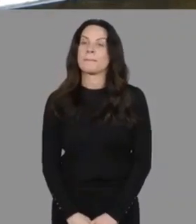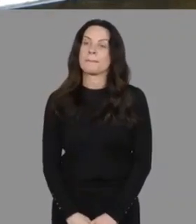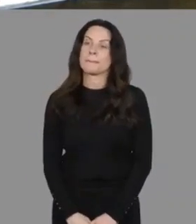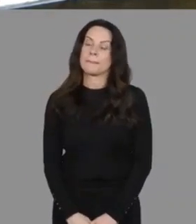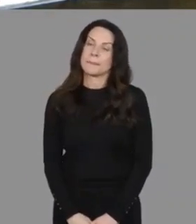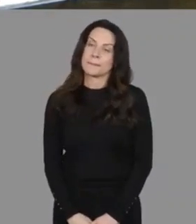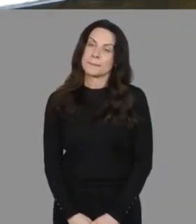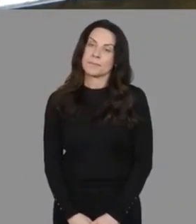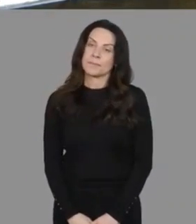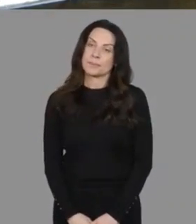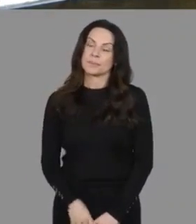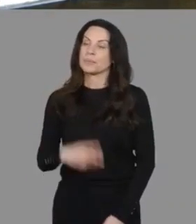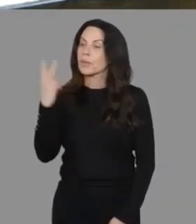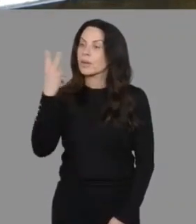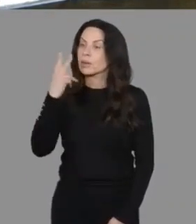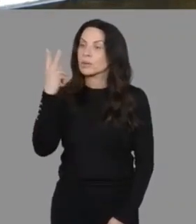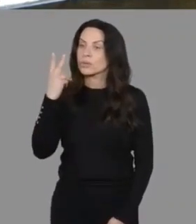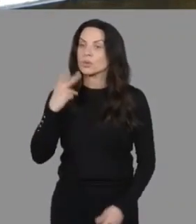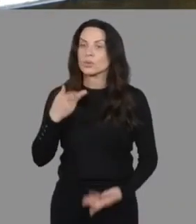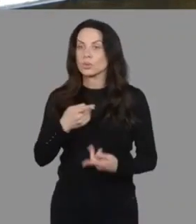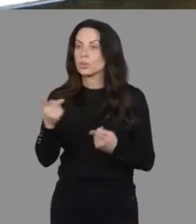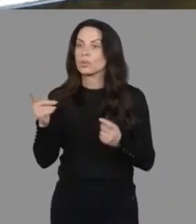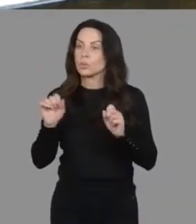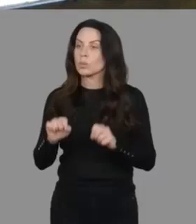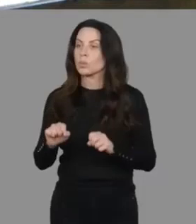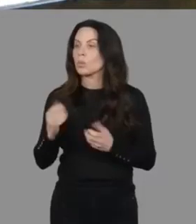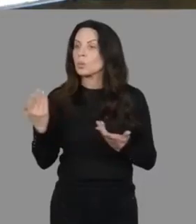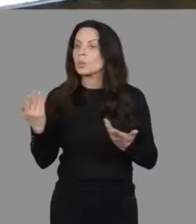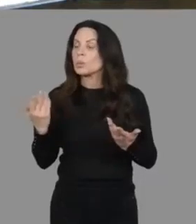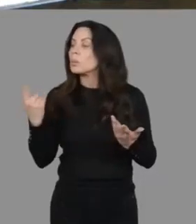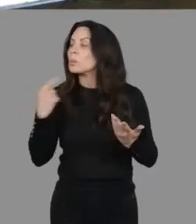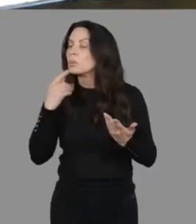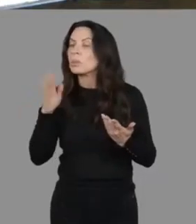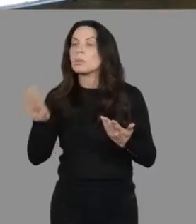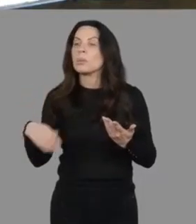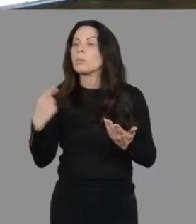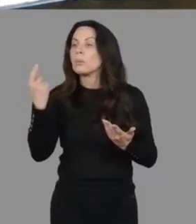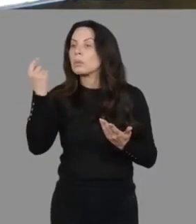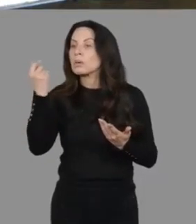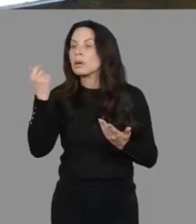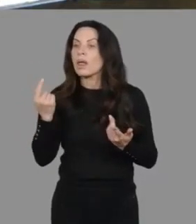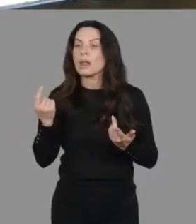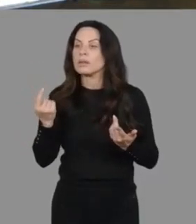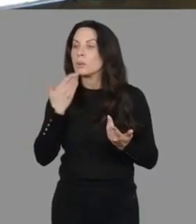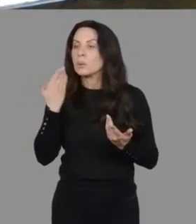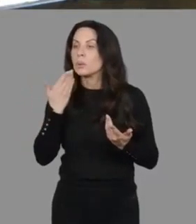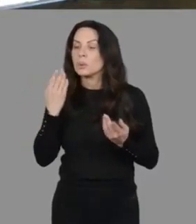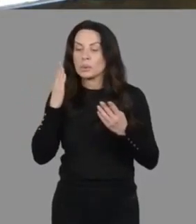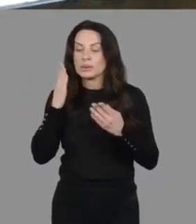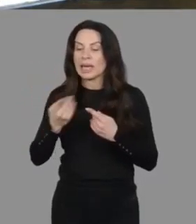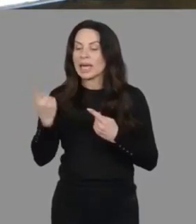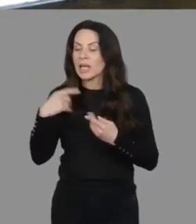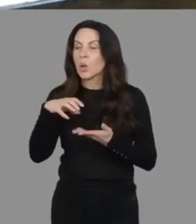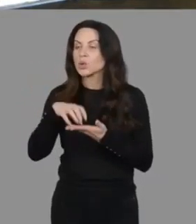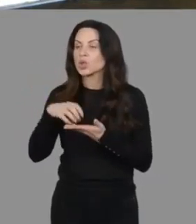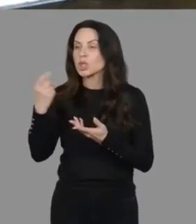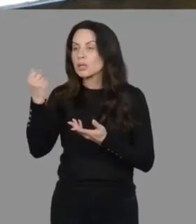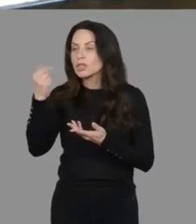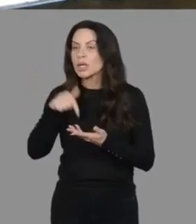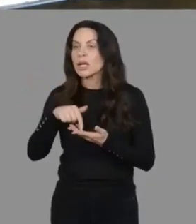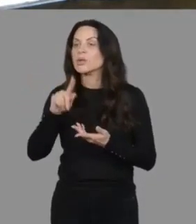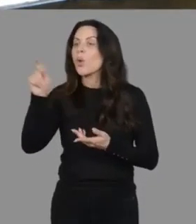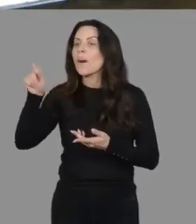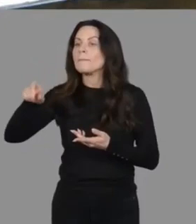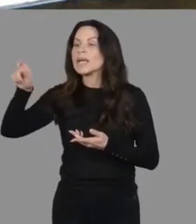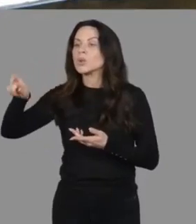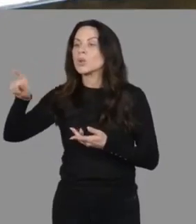Natürlich kann man sagen, ja, das Geld kommt ja gar nicht direkt aus städtischen Mitteln, es sind ja nur die Personal- und Sachkosten.